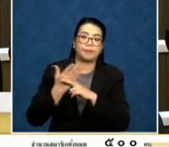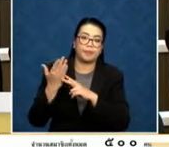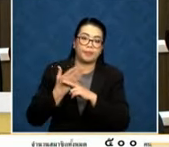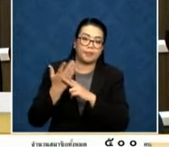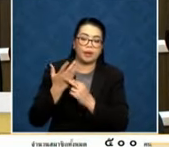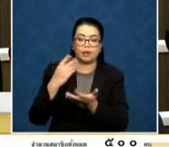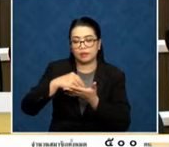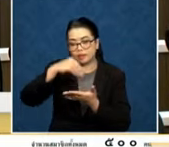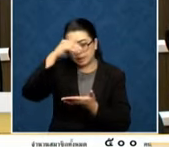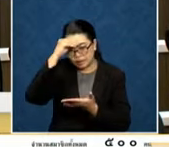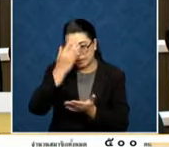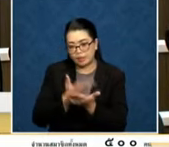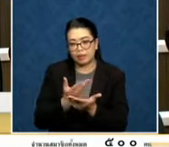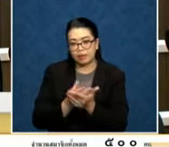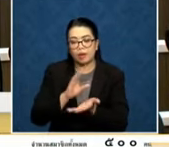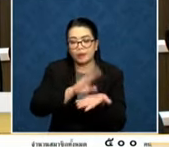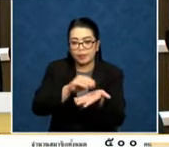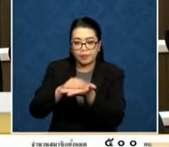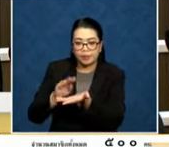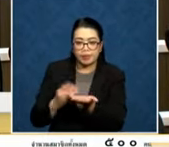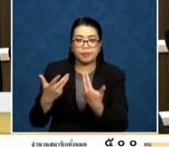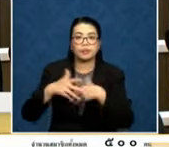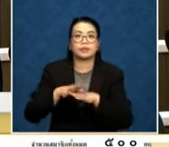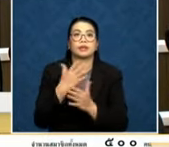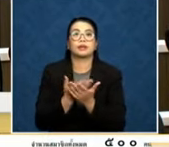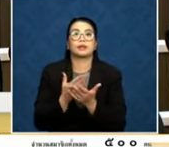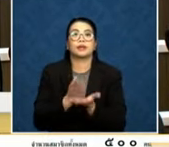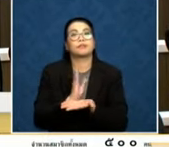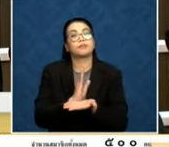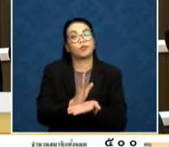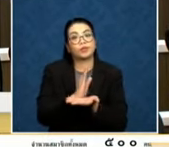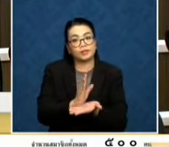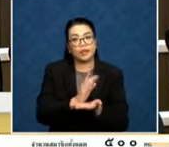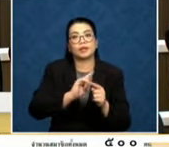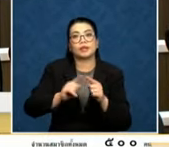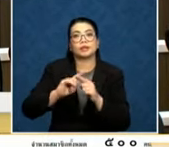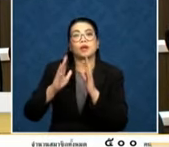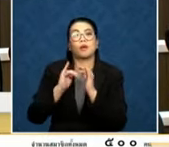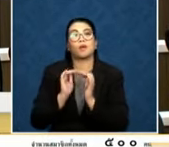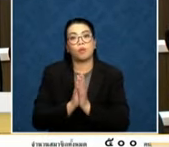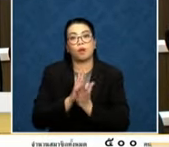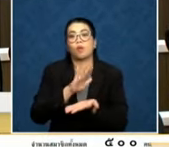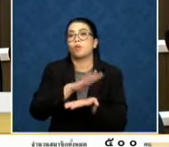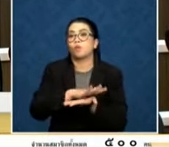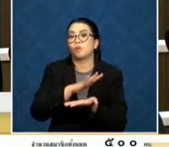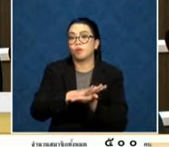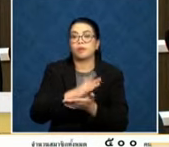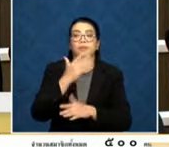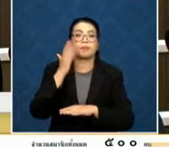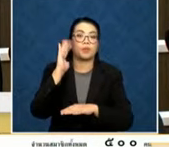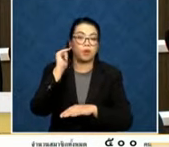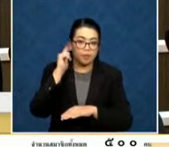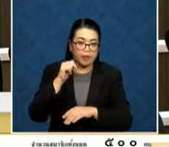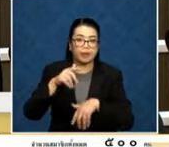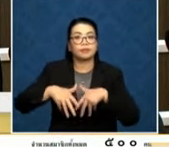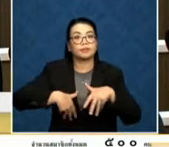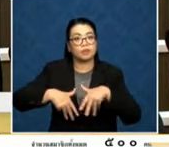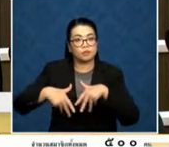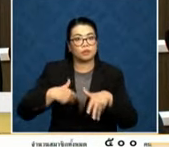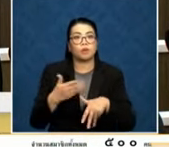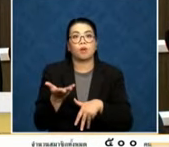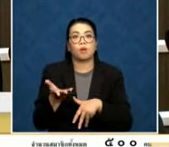เพื่อการศึกษาเป็นการประสานร่วมกันของวัดโรงเรียนผู้ปกครองและประชาชนอีกทั้งขอความ